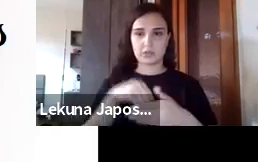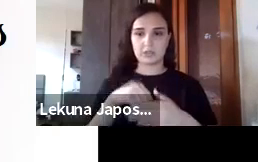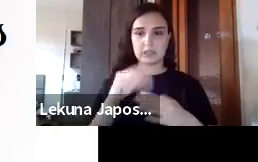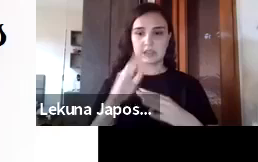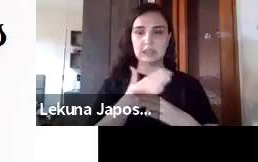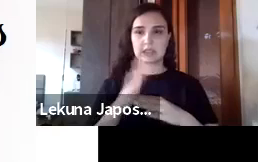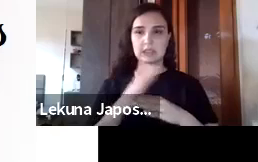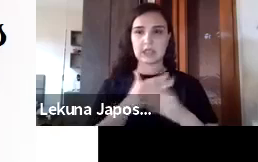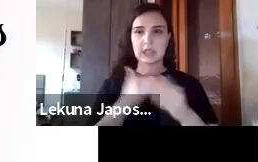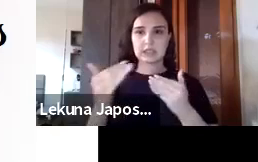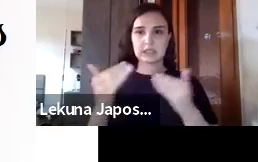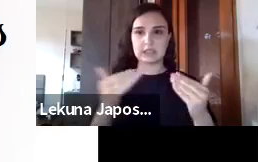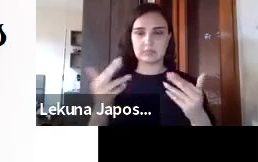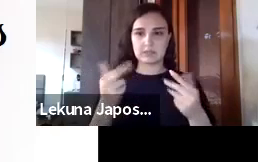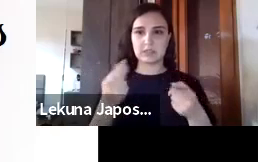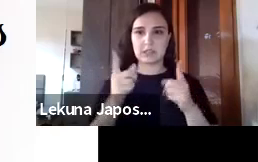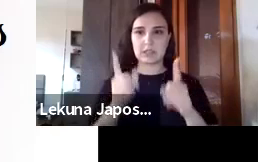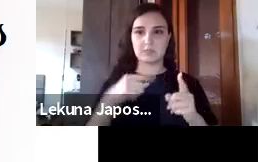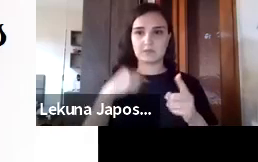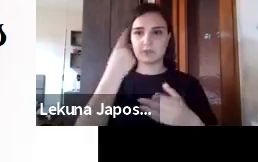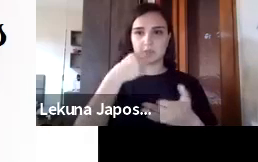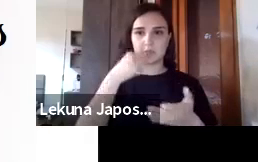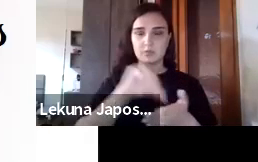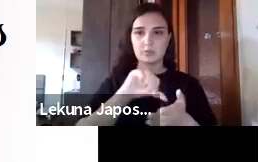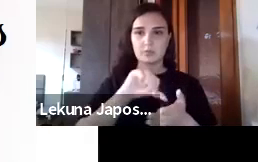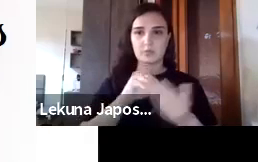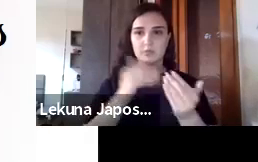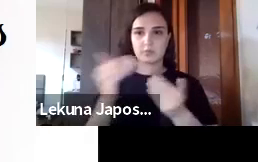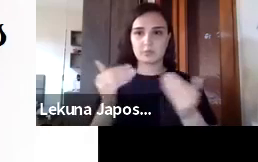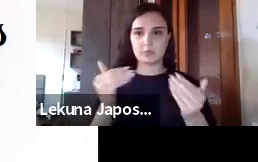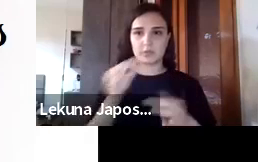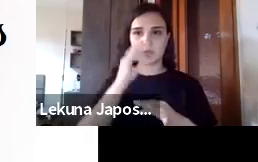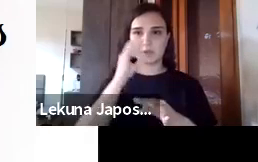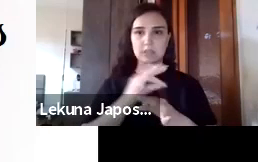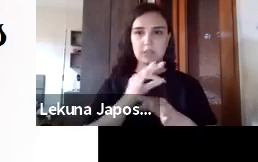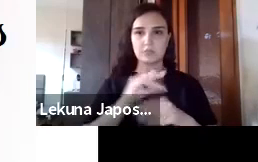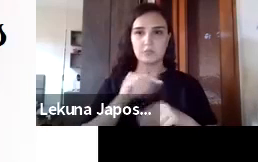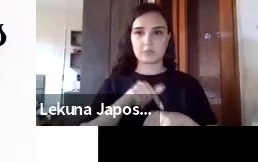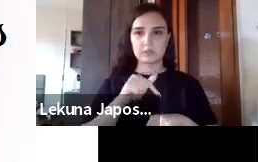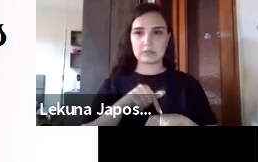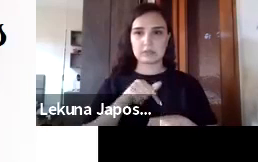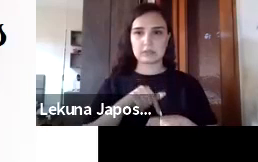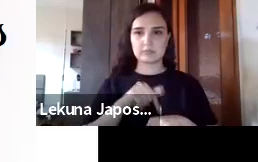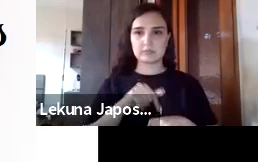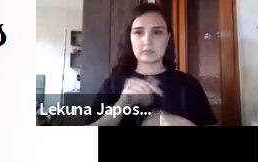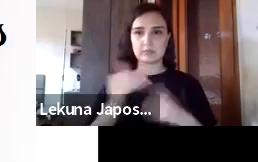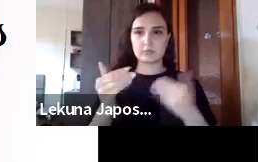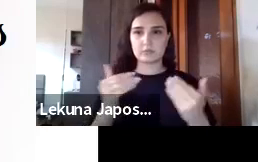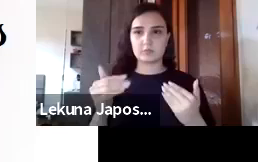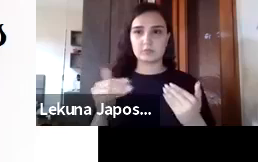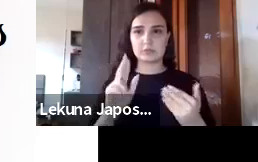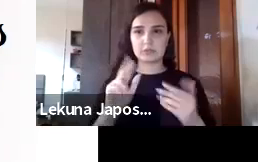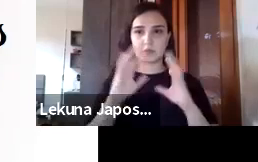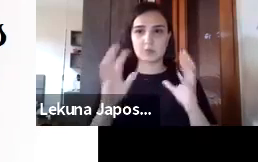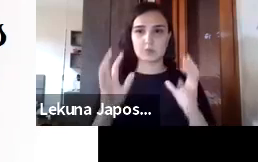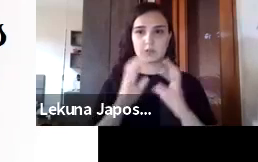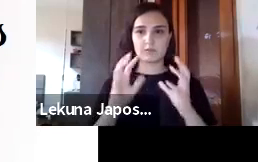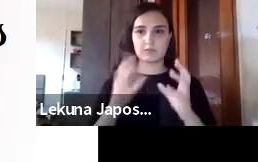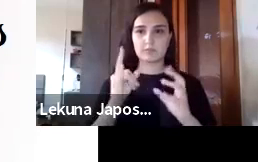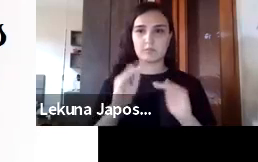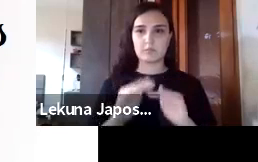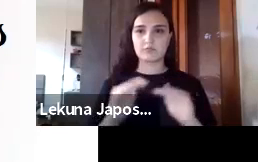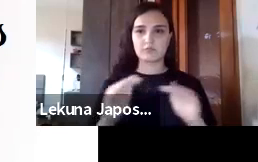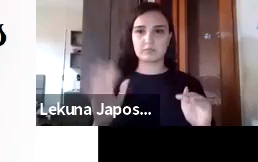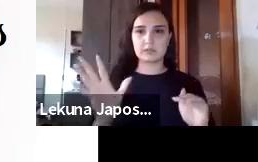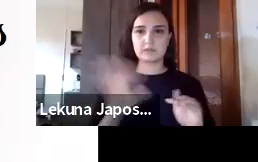ინაწილებენ ნამდვილად როლებს, ინაწილებენ პასუხისგებლებს და პასუხისგებლობებს და ზრუნავენ ბავშვების ყველა